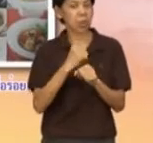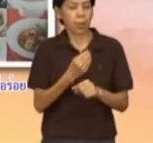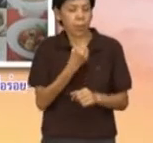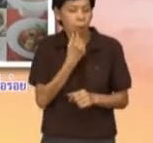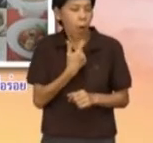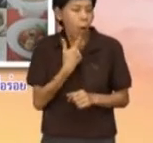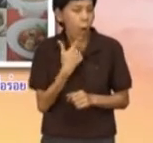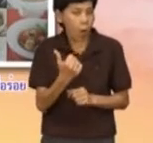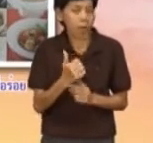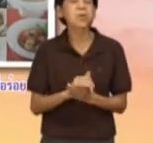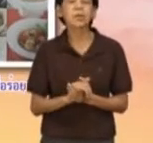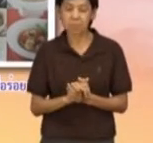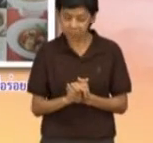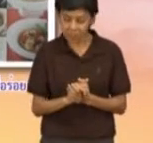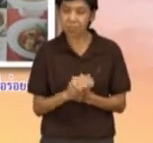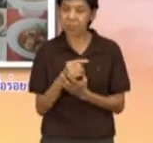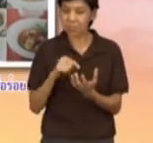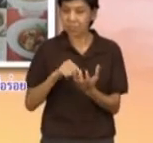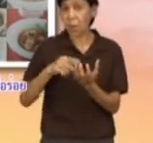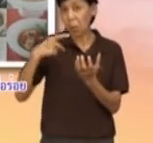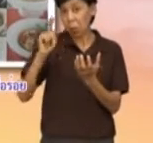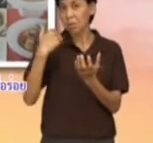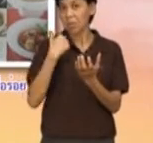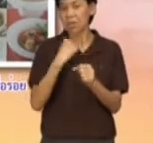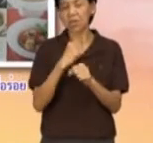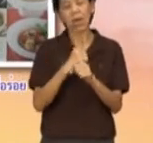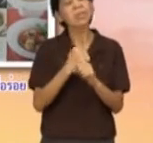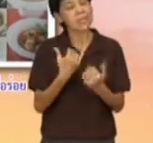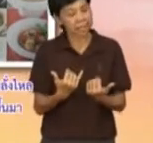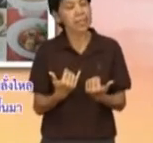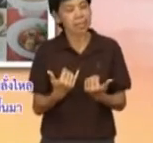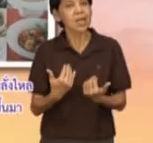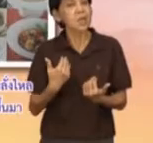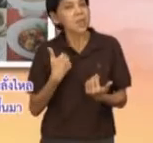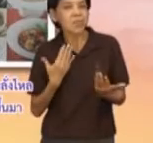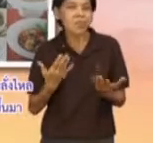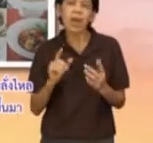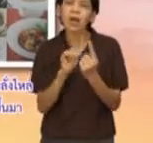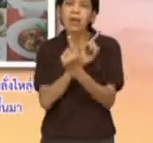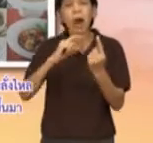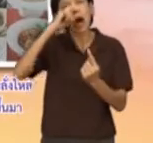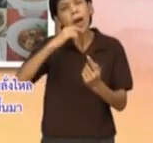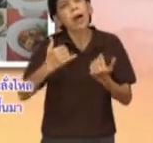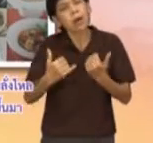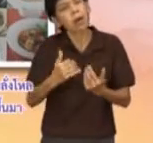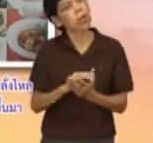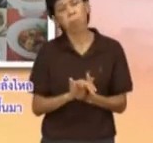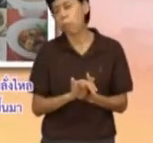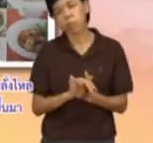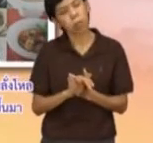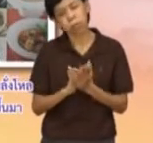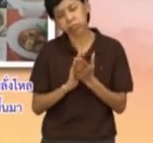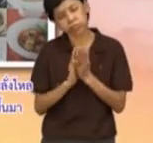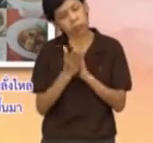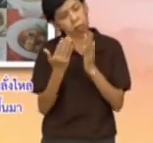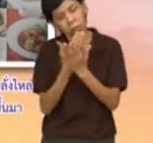คะแล้วก็มีคุณค่าทางอาหารนั้นหารับประทานยากมากในปัจจุบันค่ะอาจจะเป็นไปได้ว่าสังคมไทยเรานั้นเปลี่ยนไป